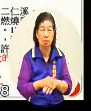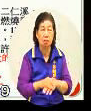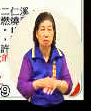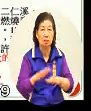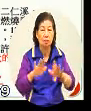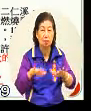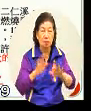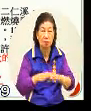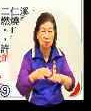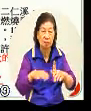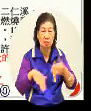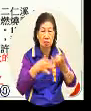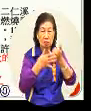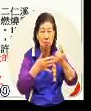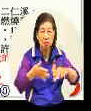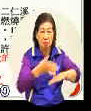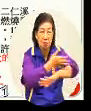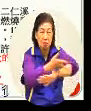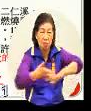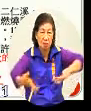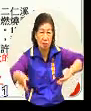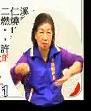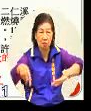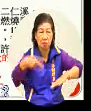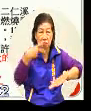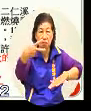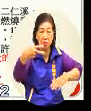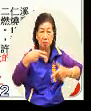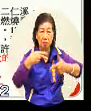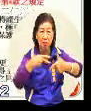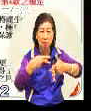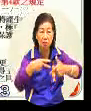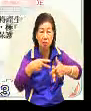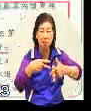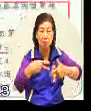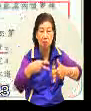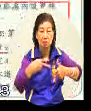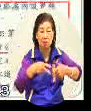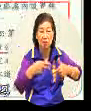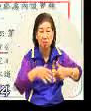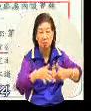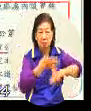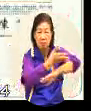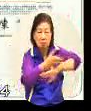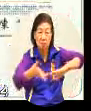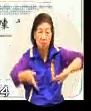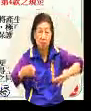排入去人客啦，人客吼、哦，政府好不容易呢，会使讲吼，